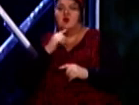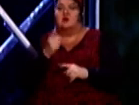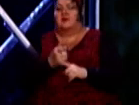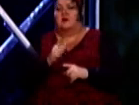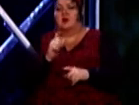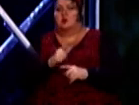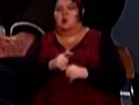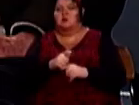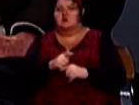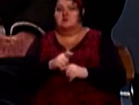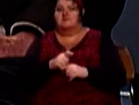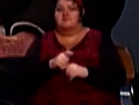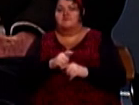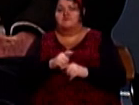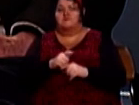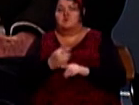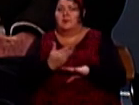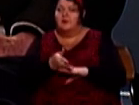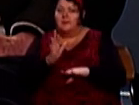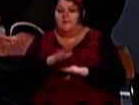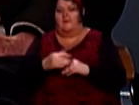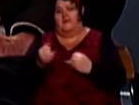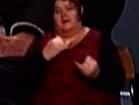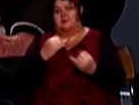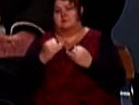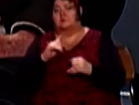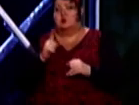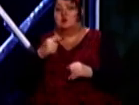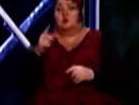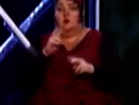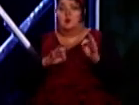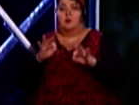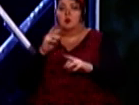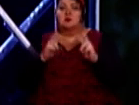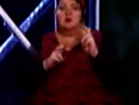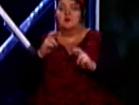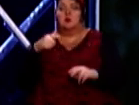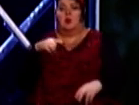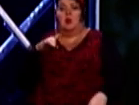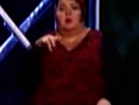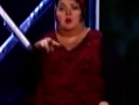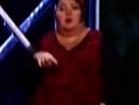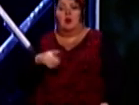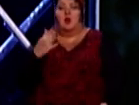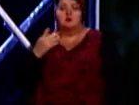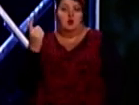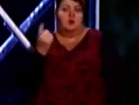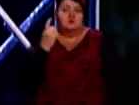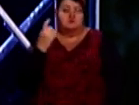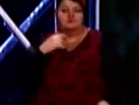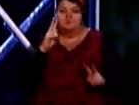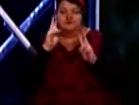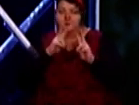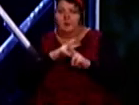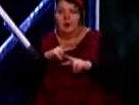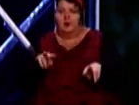йде на будь-які діалоги. Що стосується заводу ГРЛ, чия власність я не скажу, але є